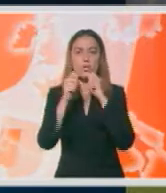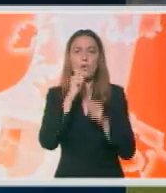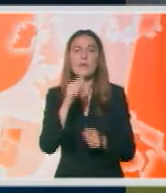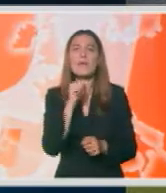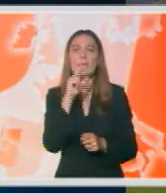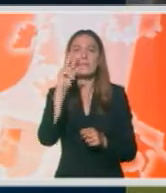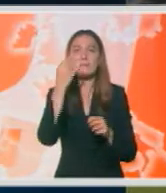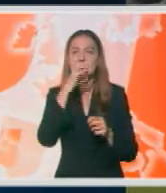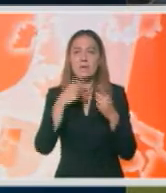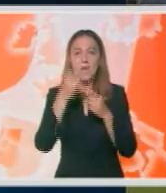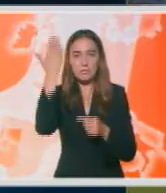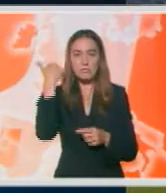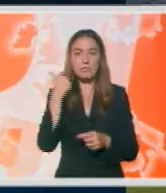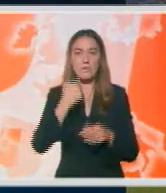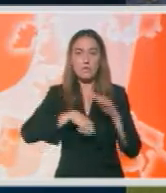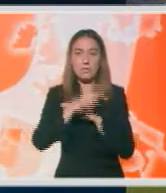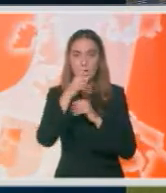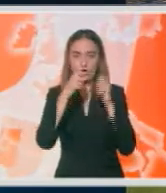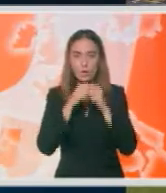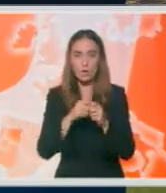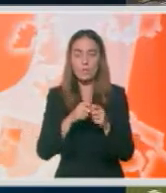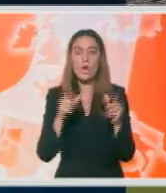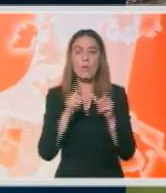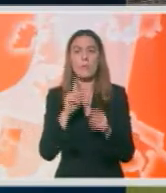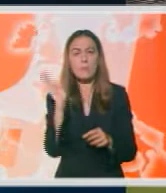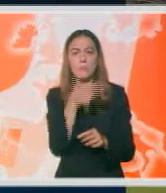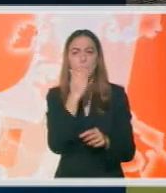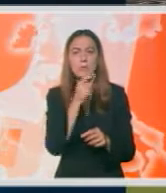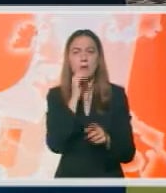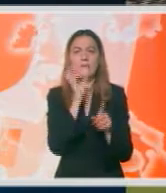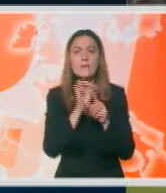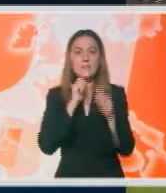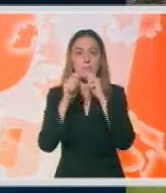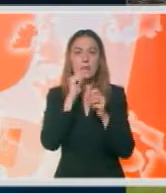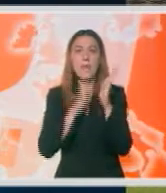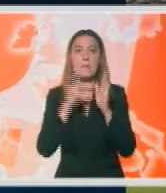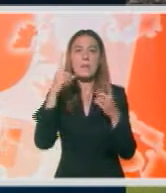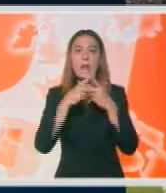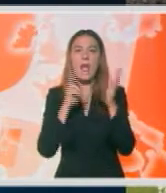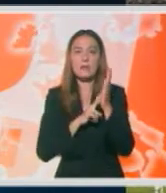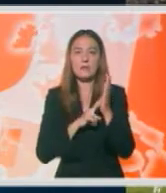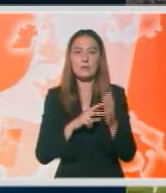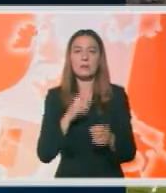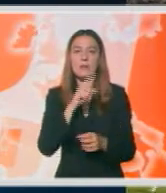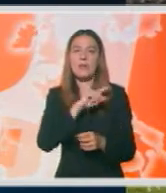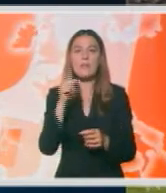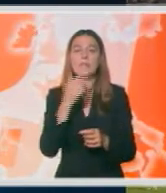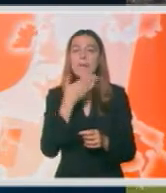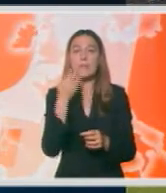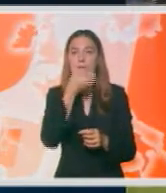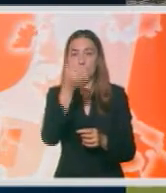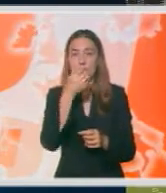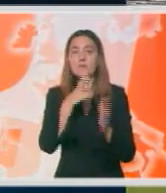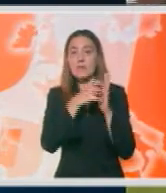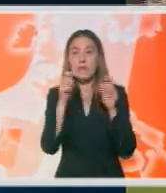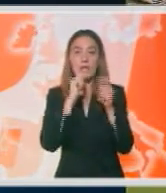Ivicom Ilijevim, nekadašnjim fudbalerom tog kluba. U poodmakloj fazi su pregovori sa Milanom Smiljanićem, a nema informacije o tome da se i